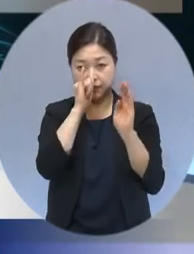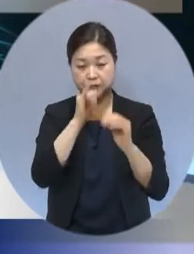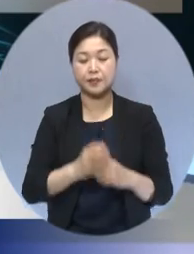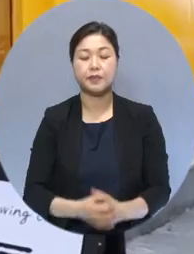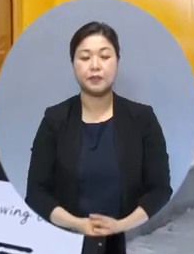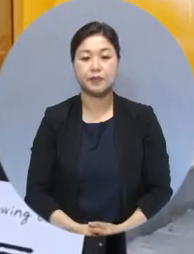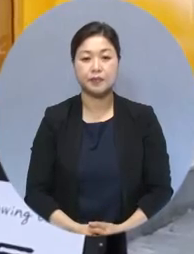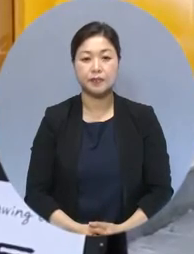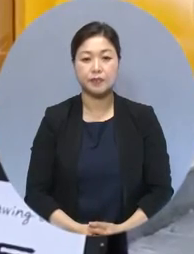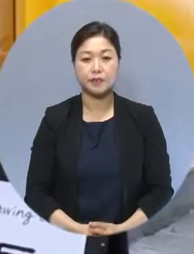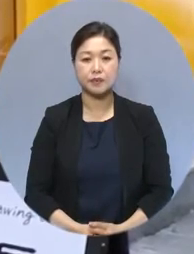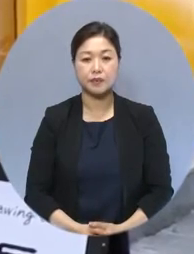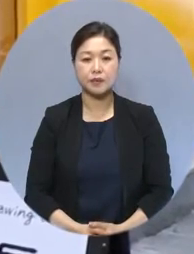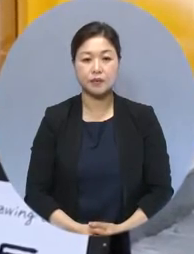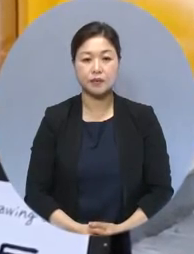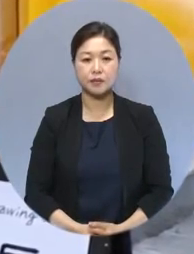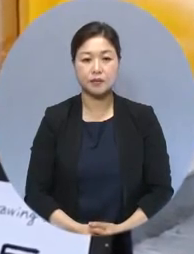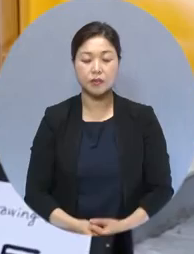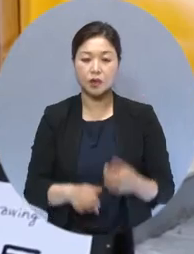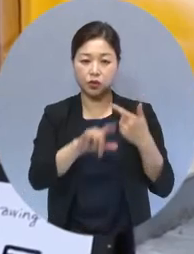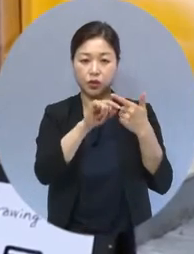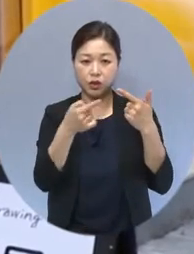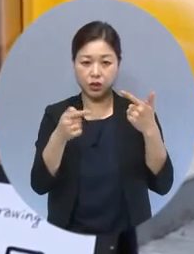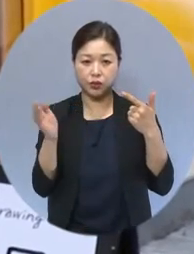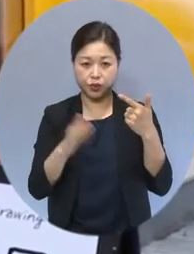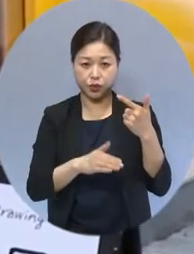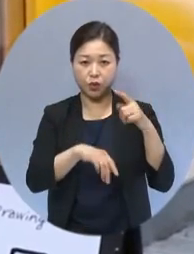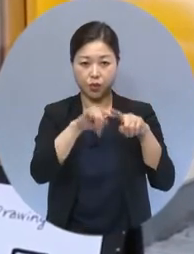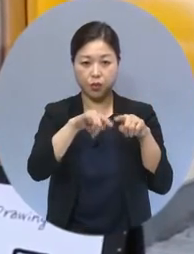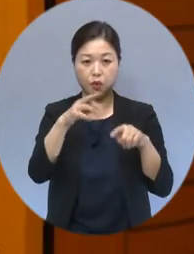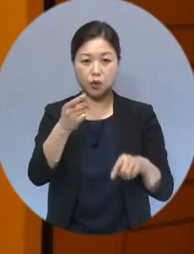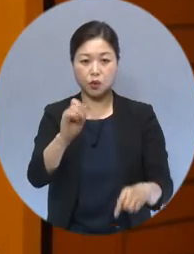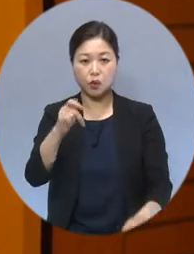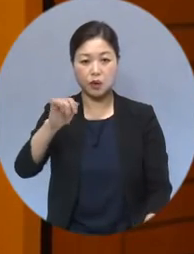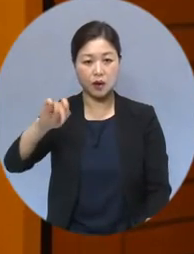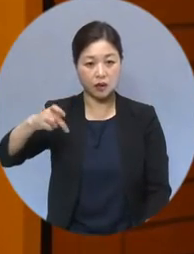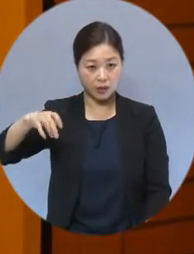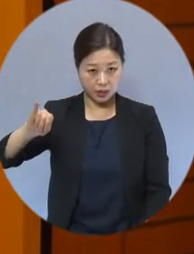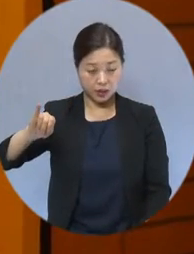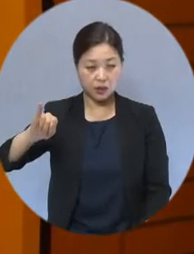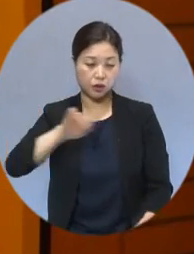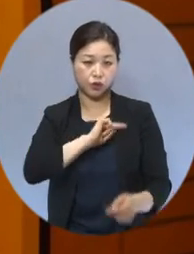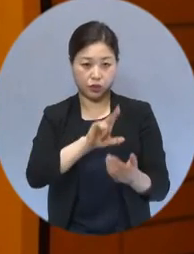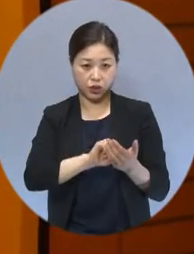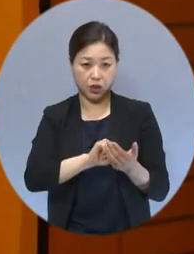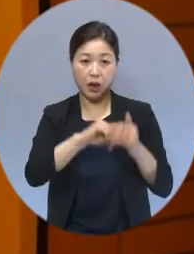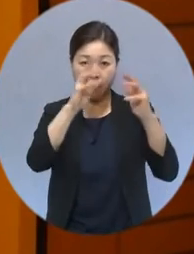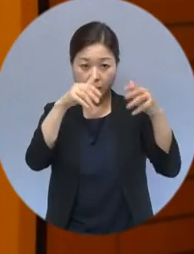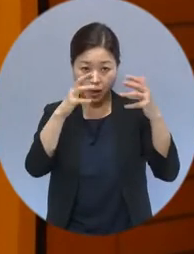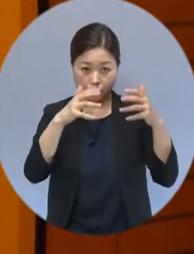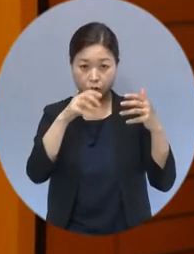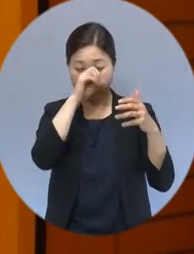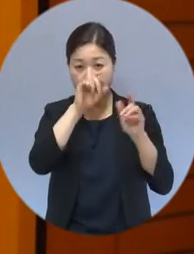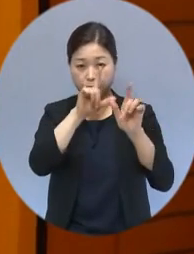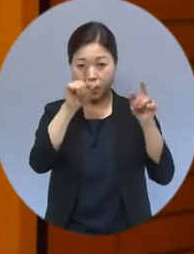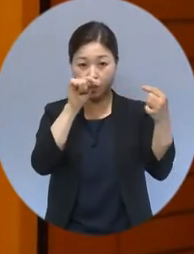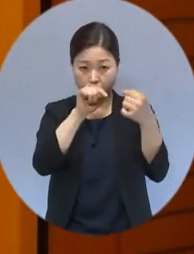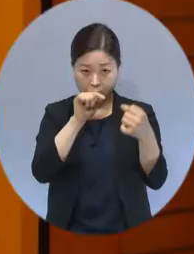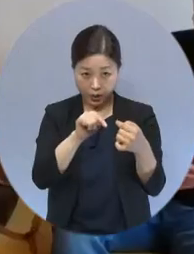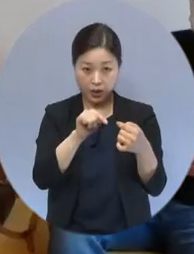보도합니다. 지난 1일부터 목포통 갤러리에서는 바람 불어 좋은 날 통하다 전이 열리고